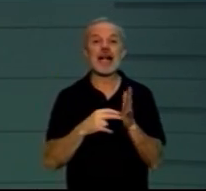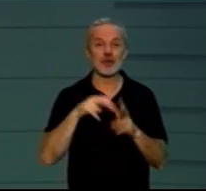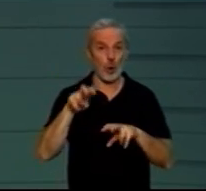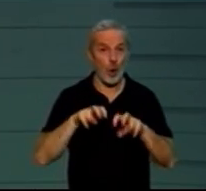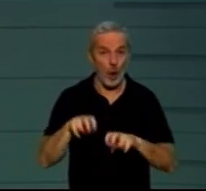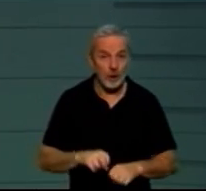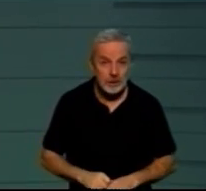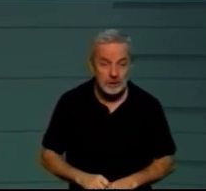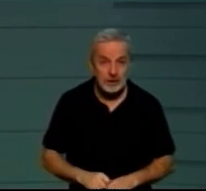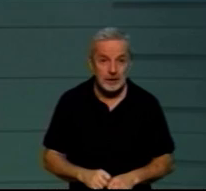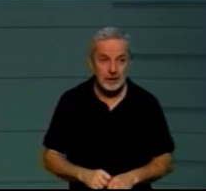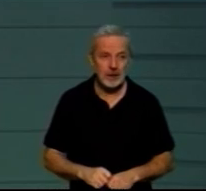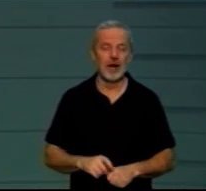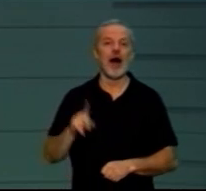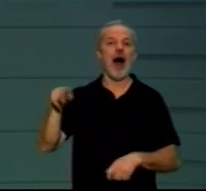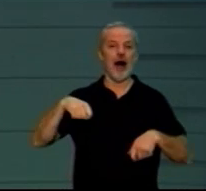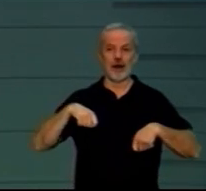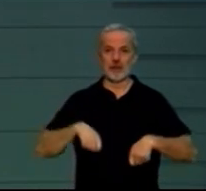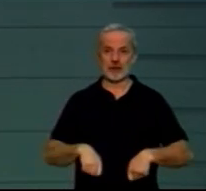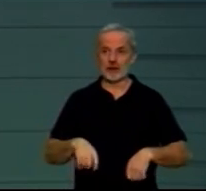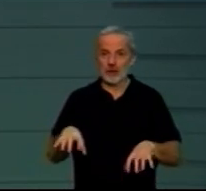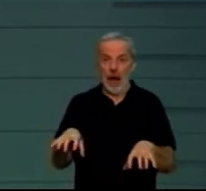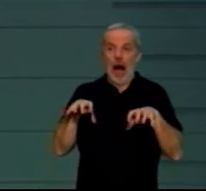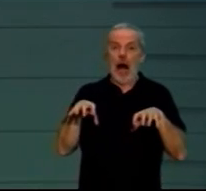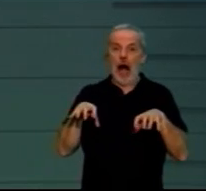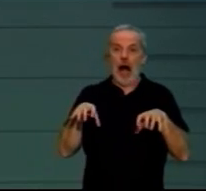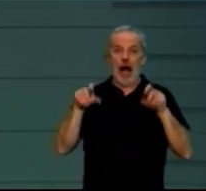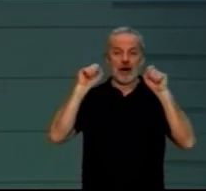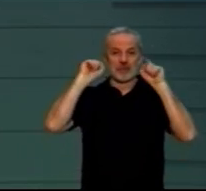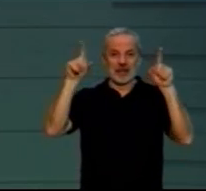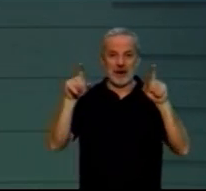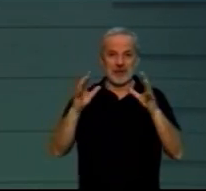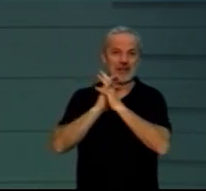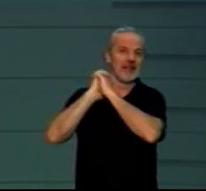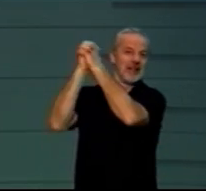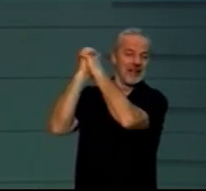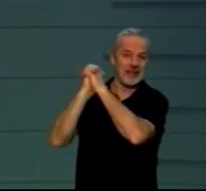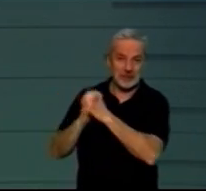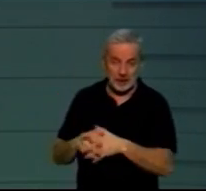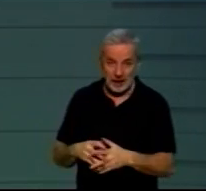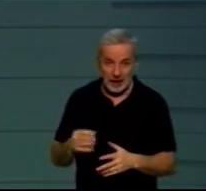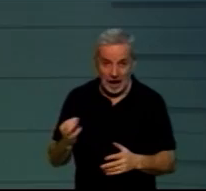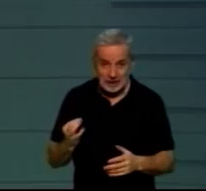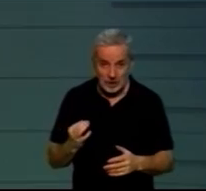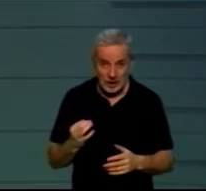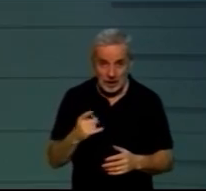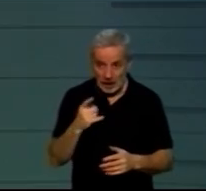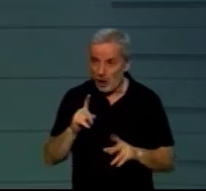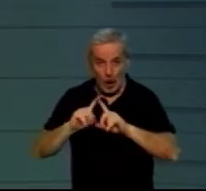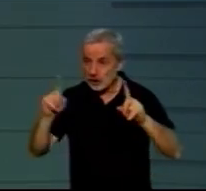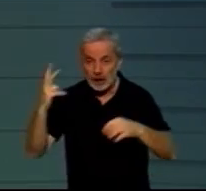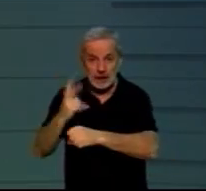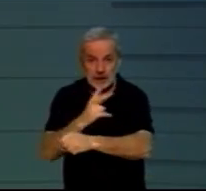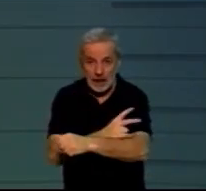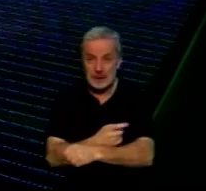prezident UCI se velmi zděsil a řekl, a jestli v tom, jak si míní i další státy